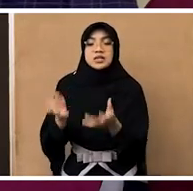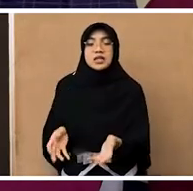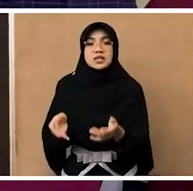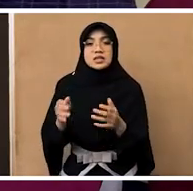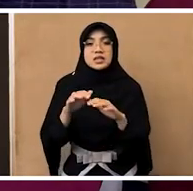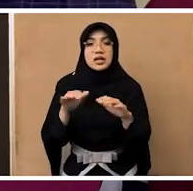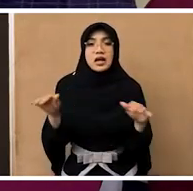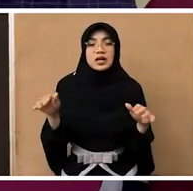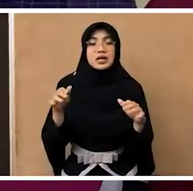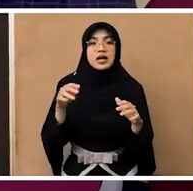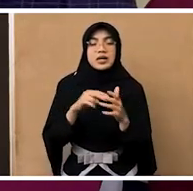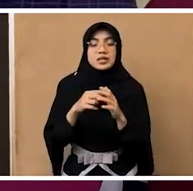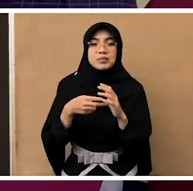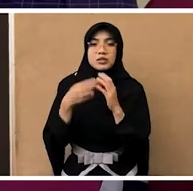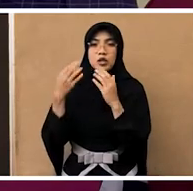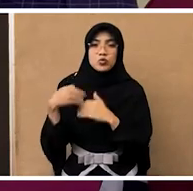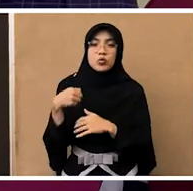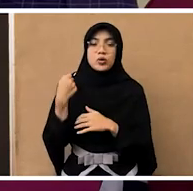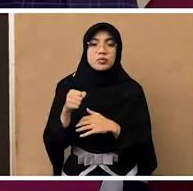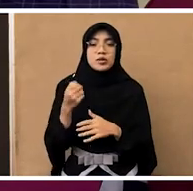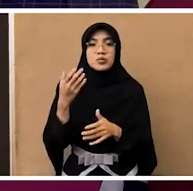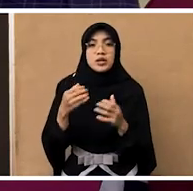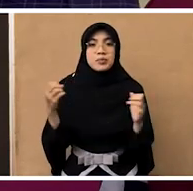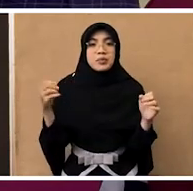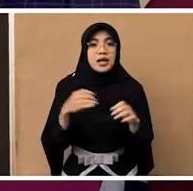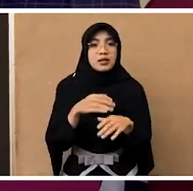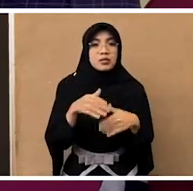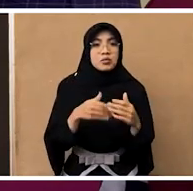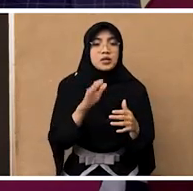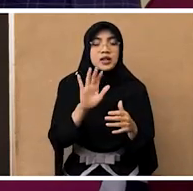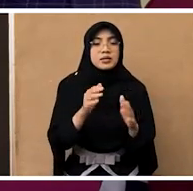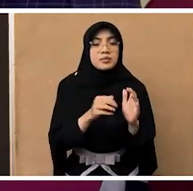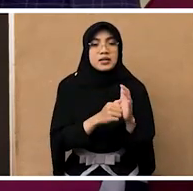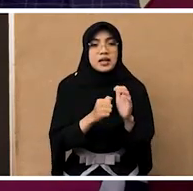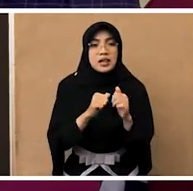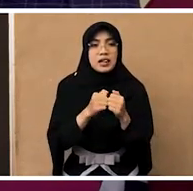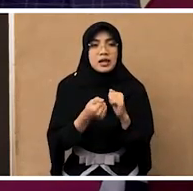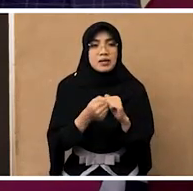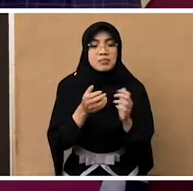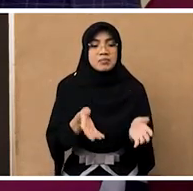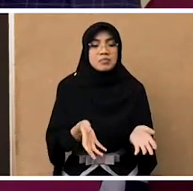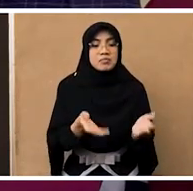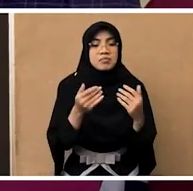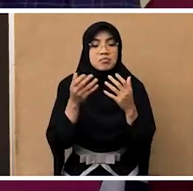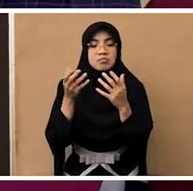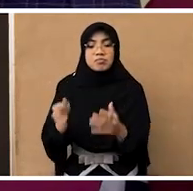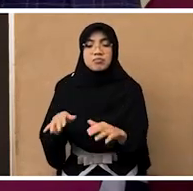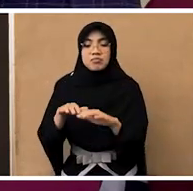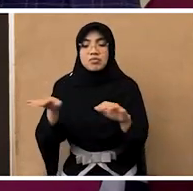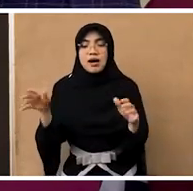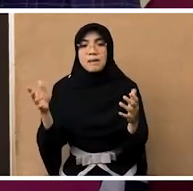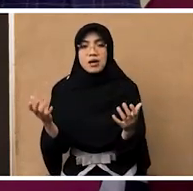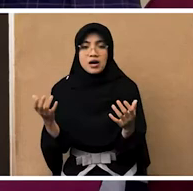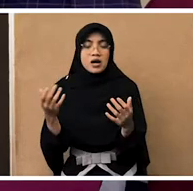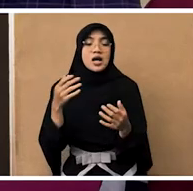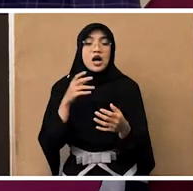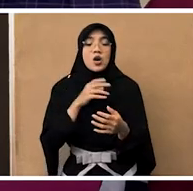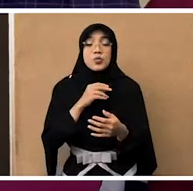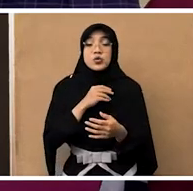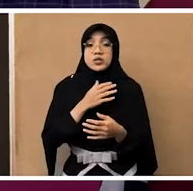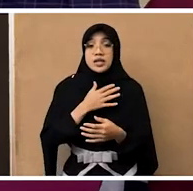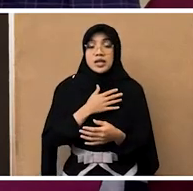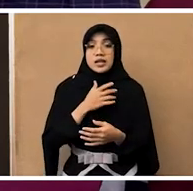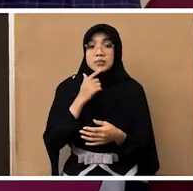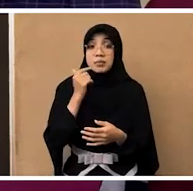dianggap orang yang tidak mampu bertanggung jawab meskipun dalam praktek nanti menjadi masalah apa kriterianya berat dan sedang itu itu kan jadi kalau saya Mendingan